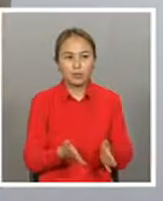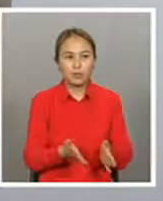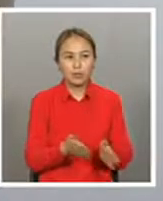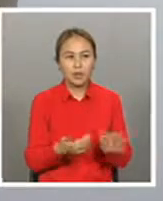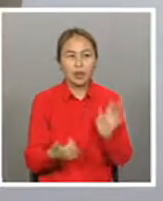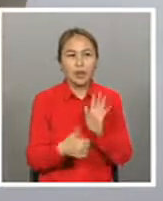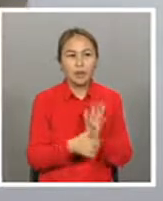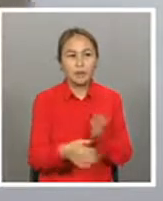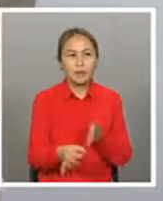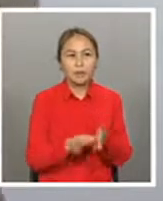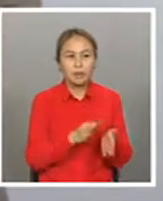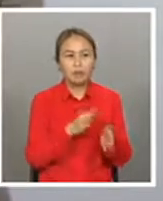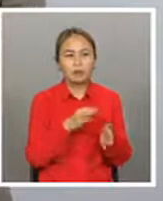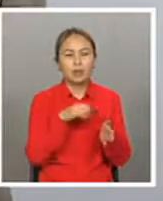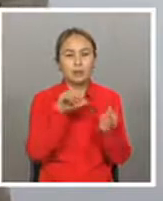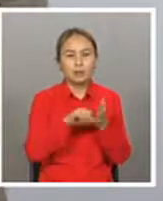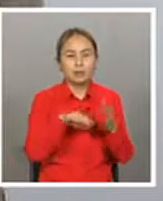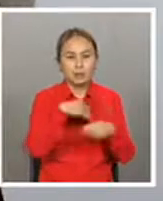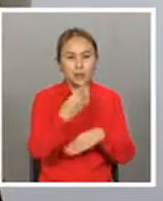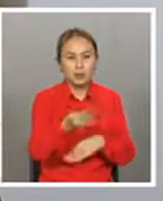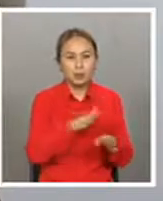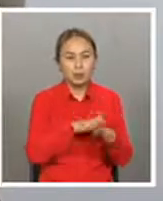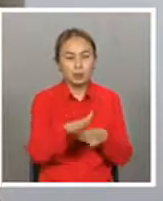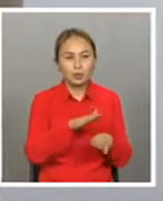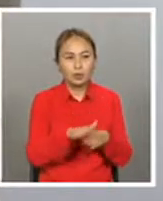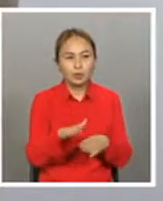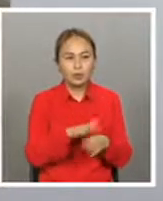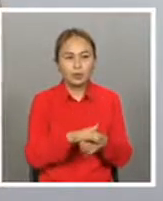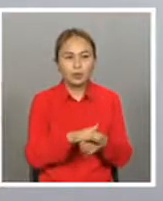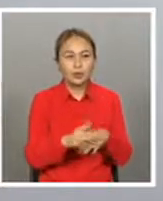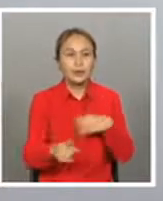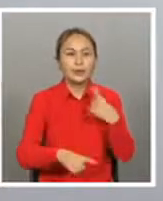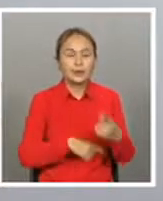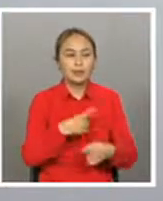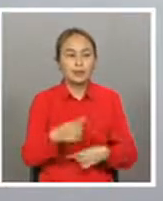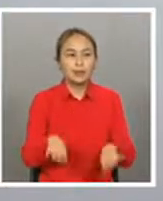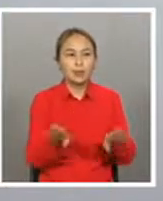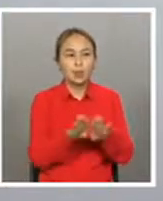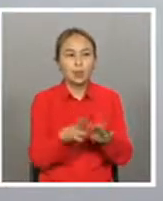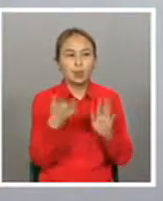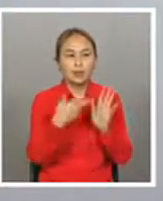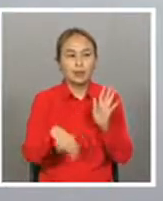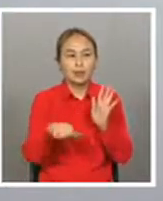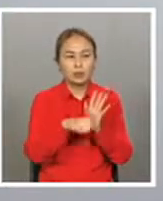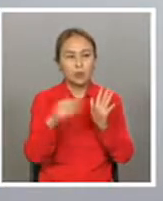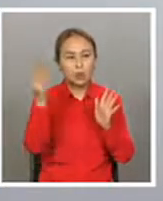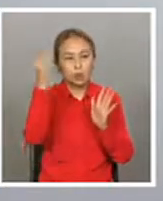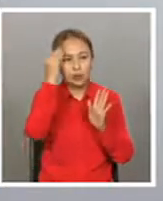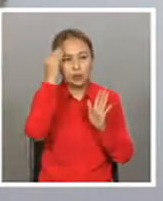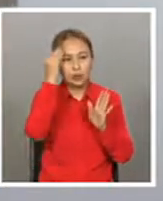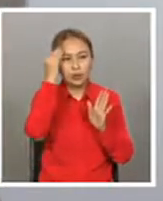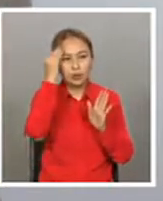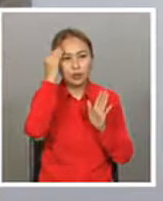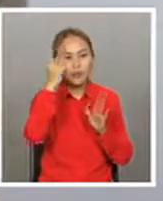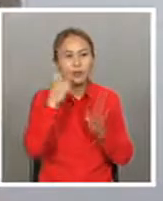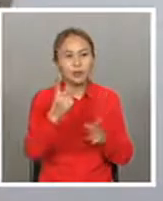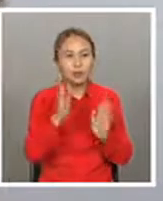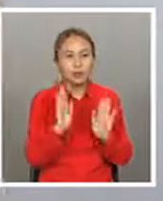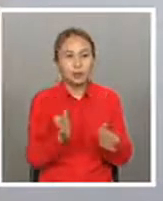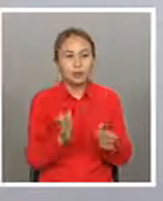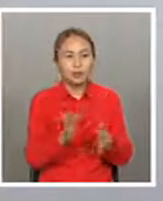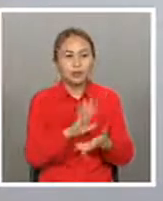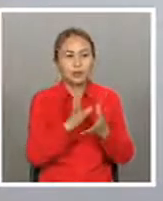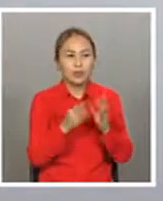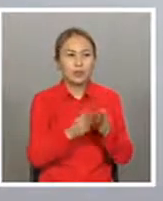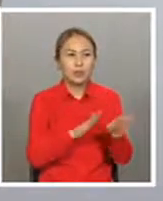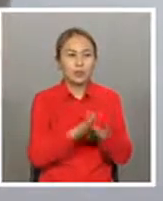1-ге 6-тан береміз, толықтауыш көбейткіш. Келесі 36-ны ойша 18-ге бөлсек, 2 болады. Демек,